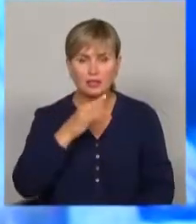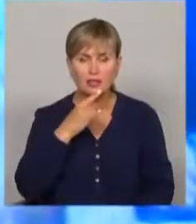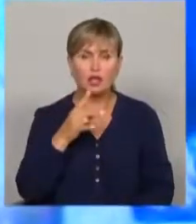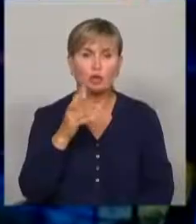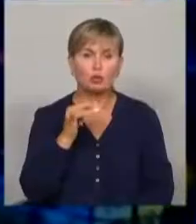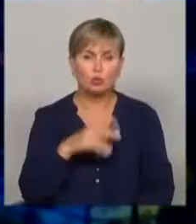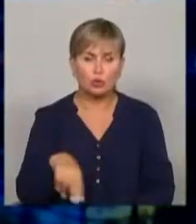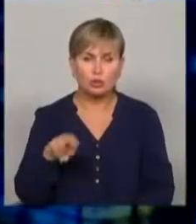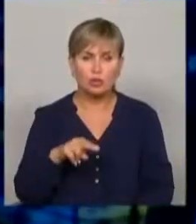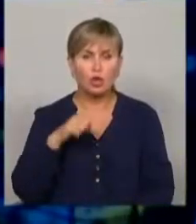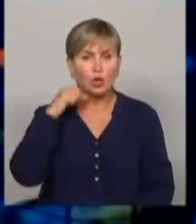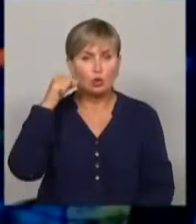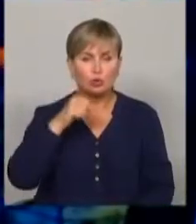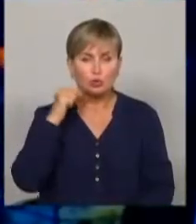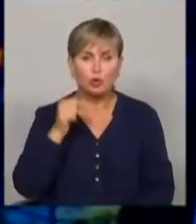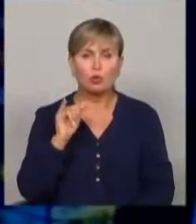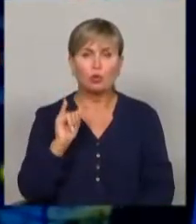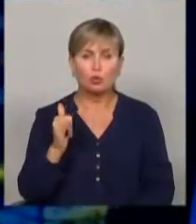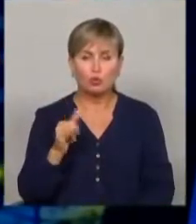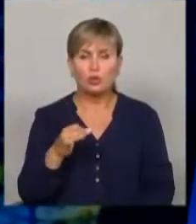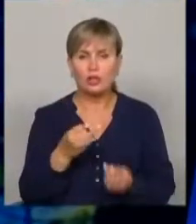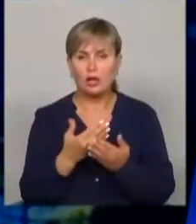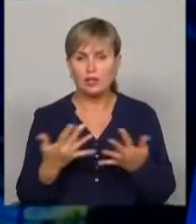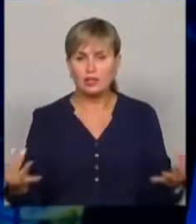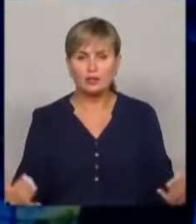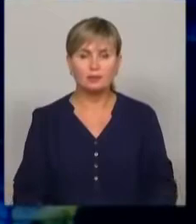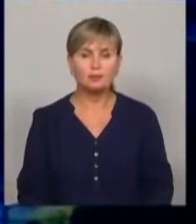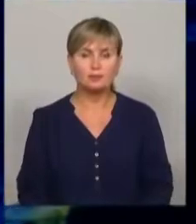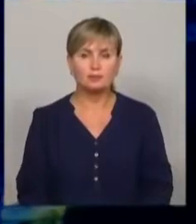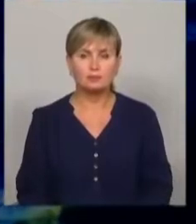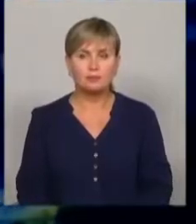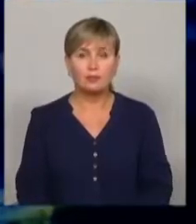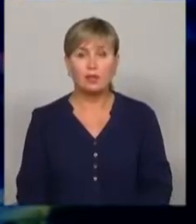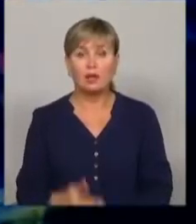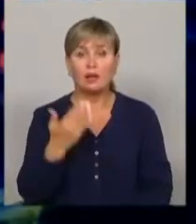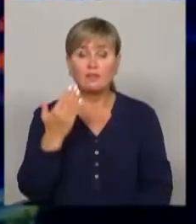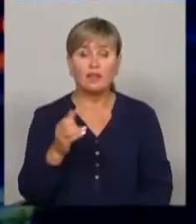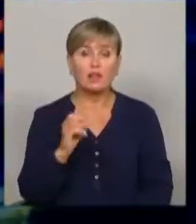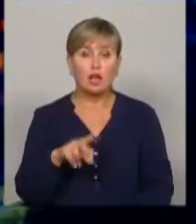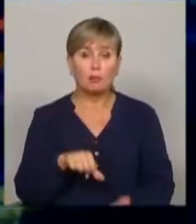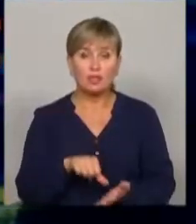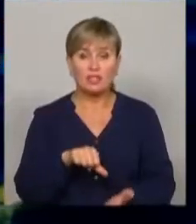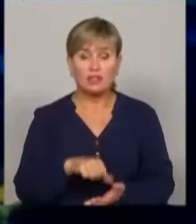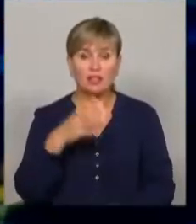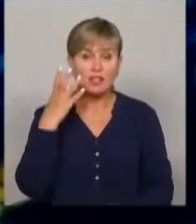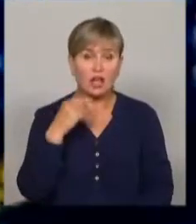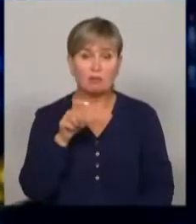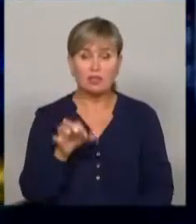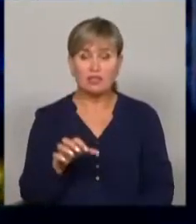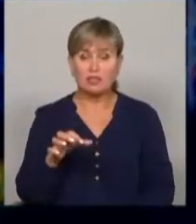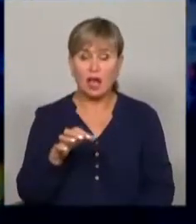курды, узбеки, уйгуры и так далее. А вы, как представитель алматинского